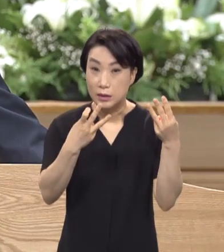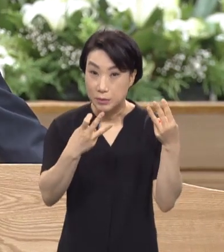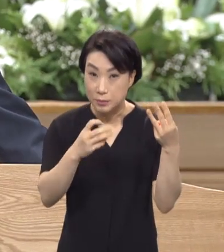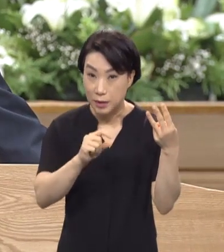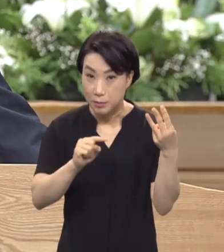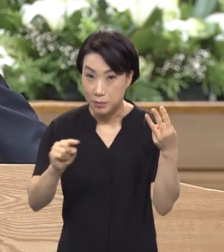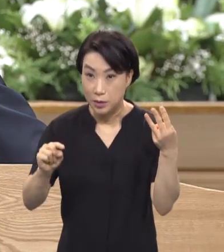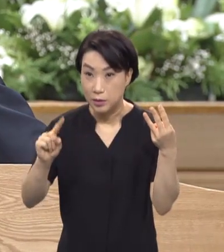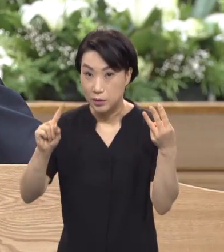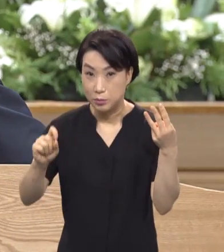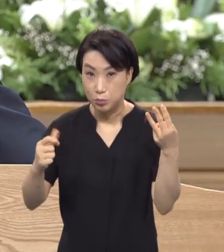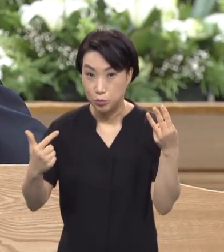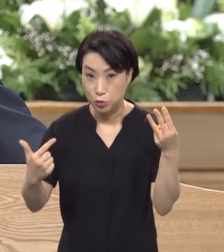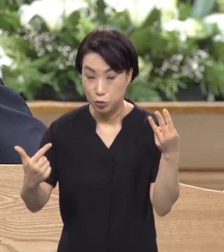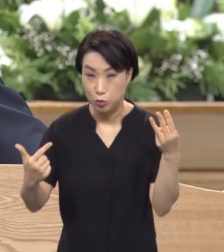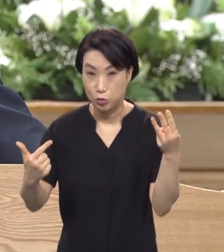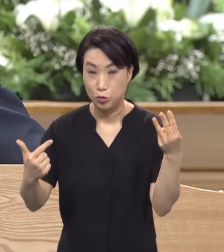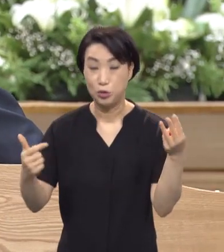13절에서